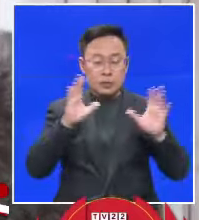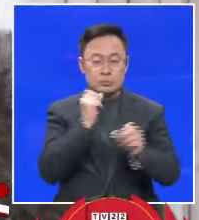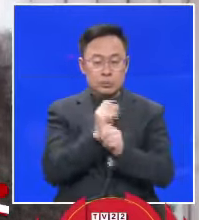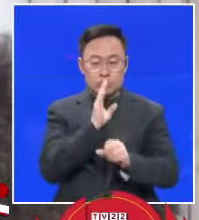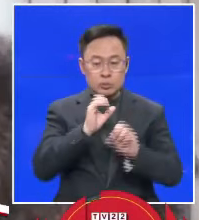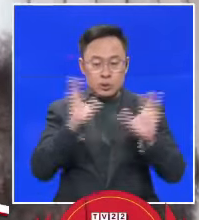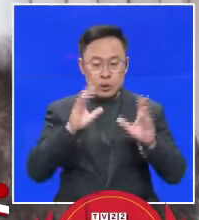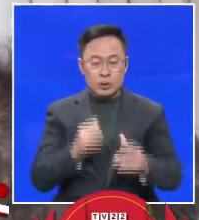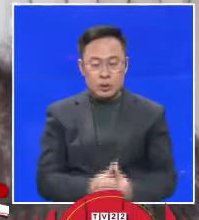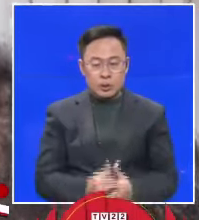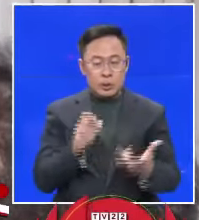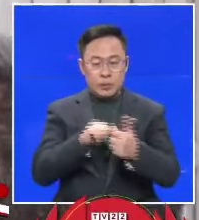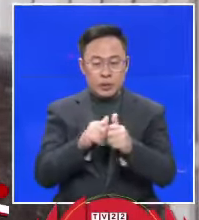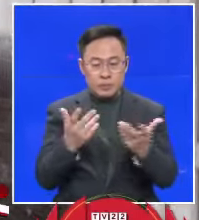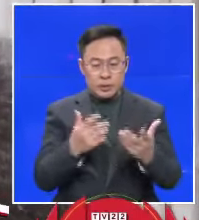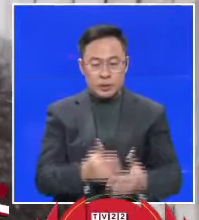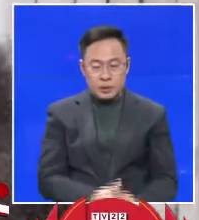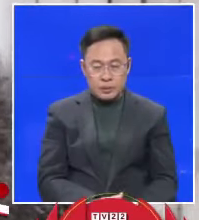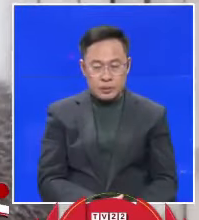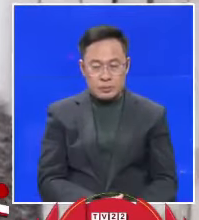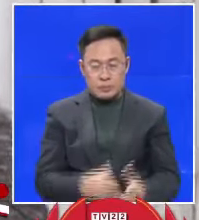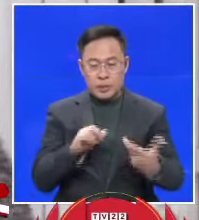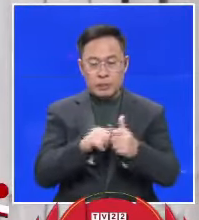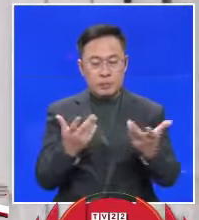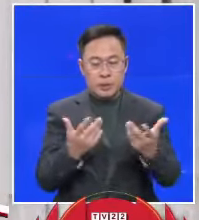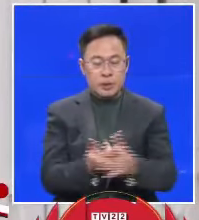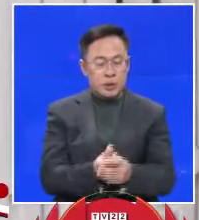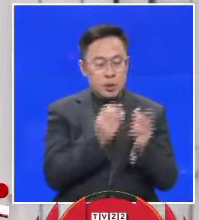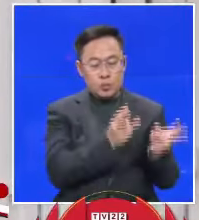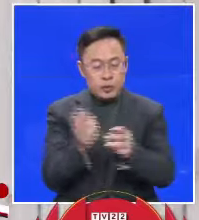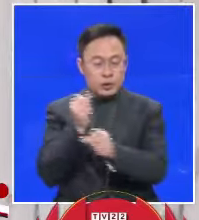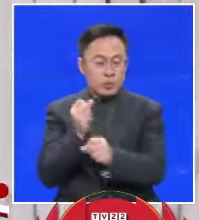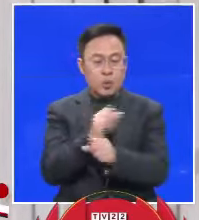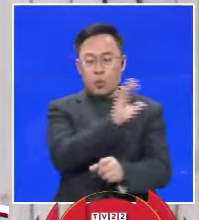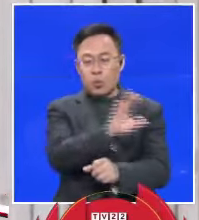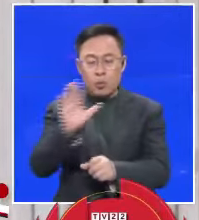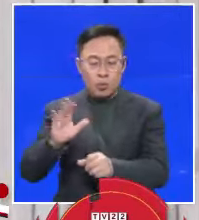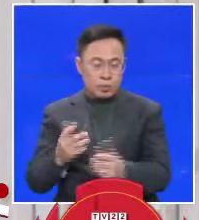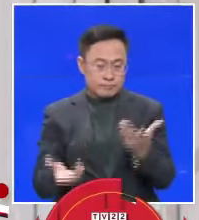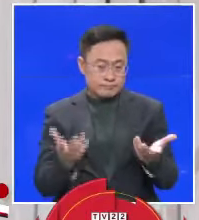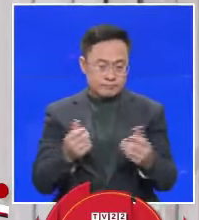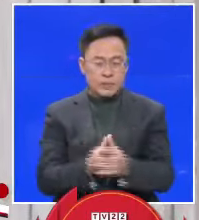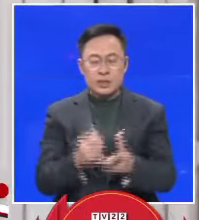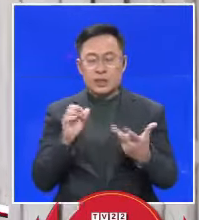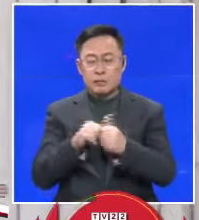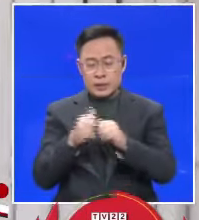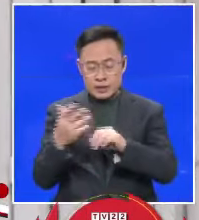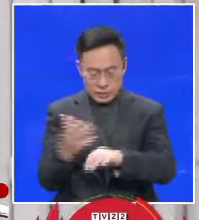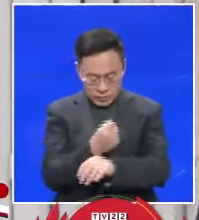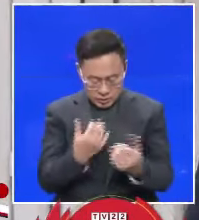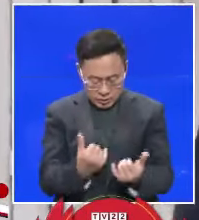แต่ก็กลายเป็นคุณจตุพรก็บอกว่าต้องทำถึงขนาดนี้เลยเหรอ โอ้มันก็แล้วแต่ ต้องช ั ดไปไหมแอดคือทีนี้พูดถึงเรื่องการเมืองเนี่ยนะครับคุณผู้ช